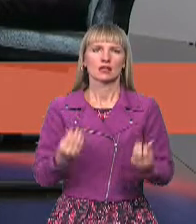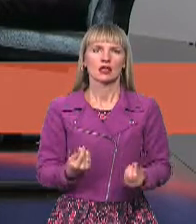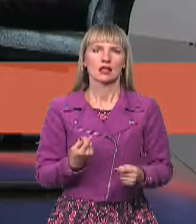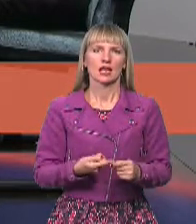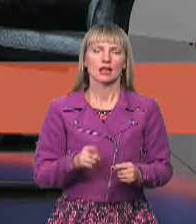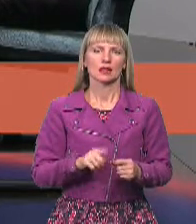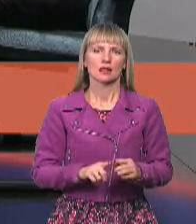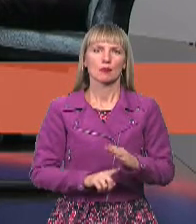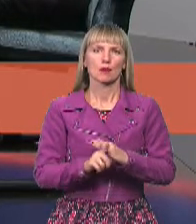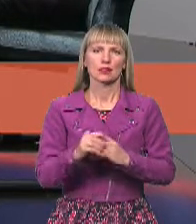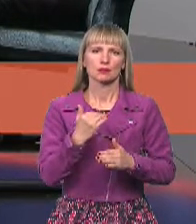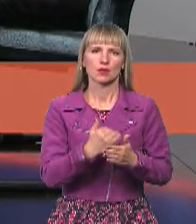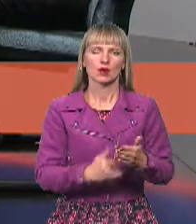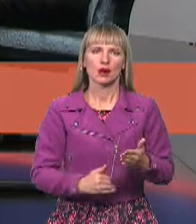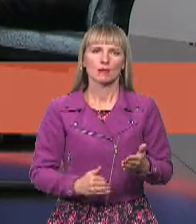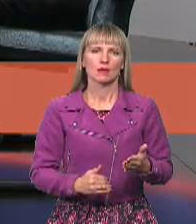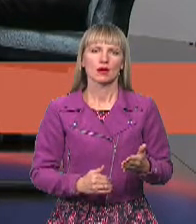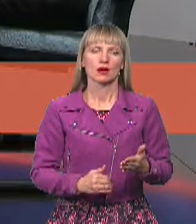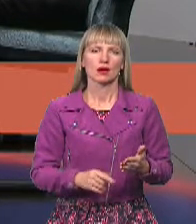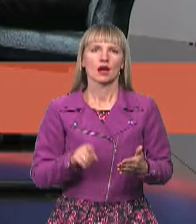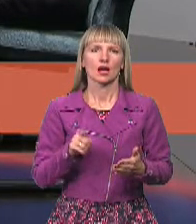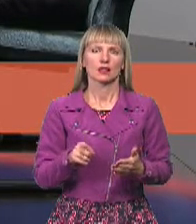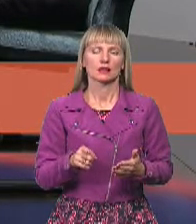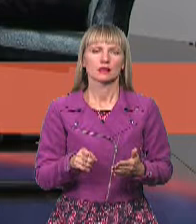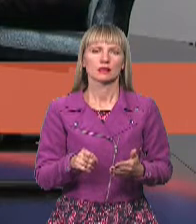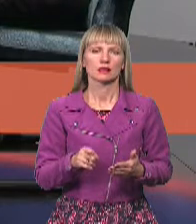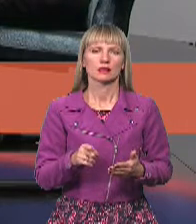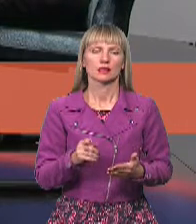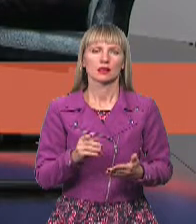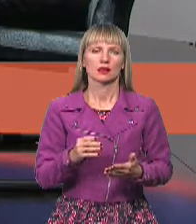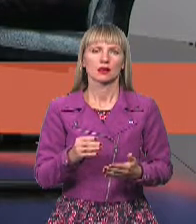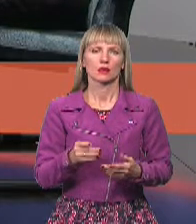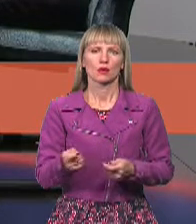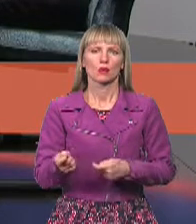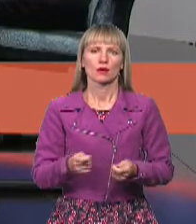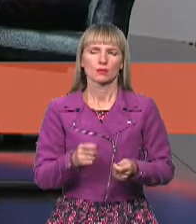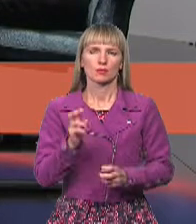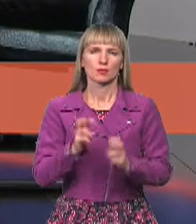именно базовые программы предпосылок, они регламентируют предпринимателю,